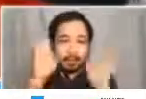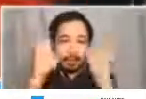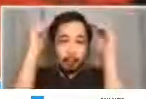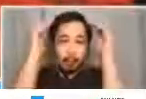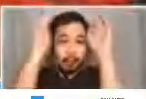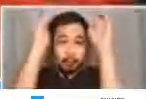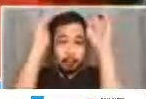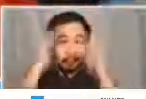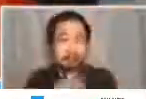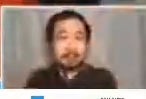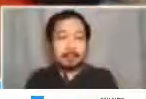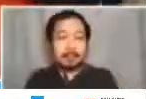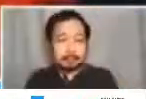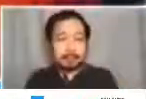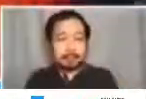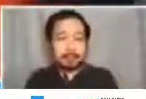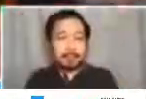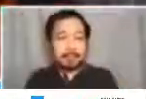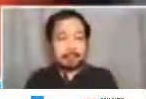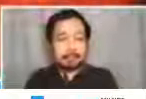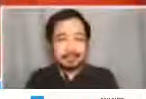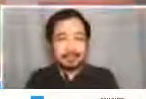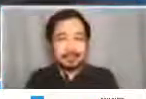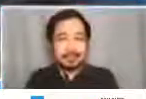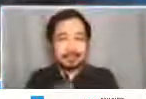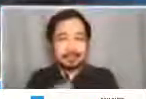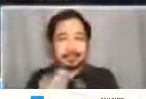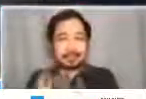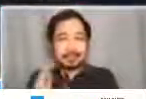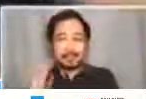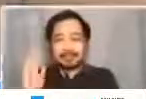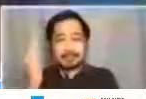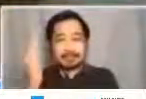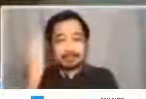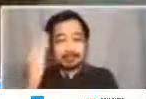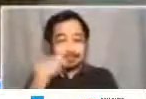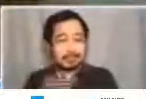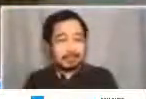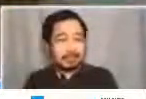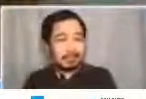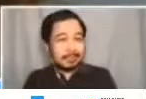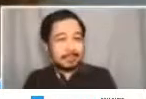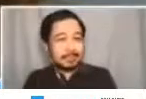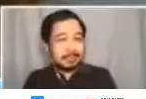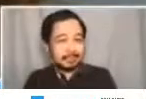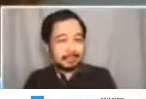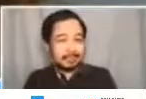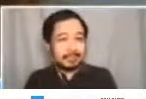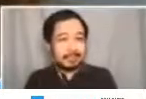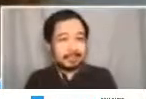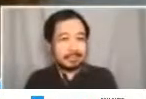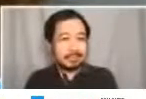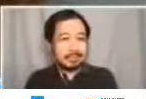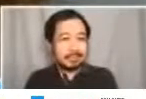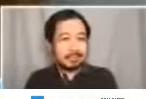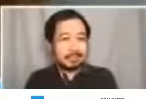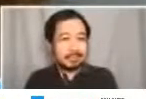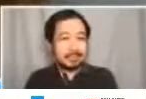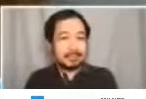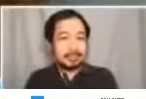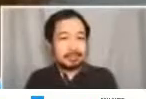facilities. Ipinagbabawal ang e-gaming, pero papayagan ng mag-operate ang mga internet shops at 50%